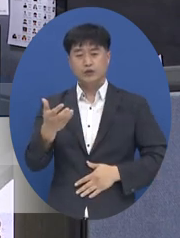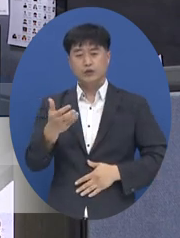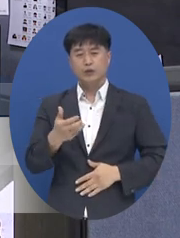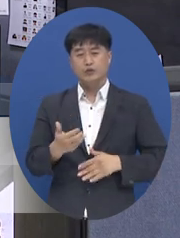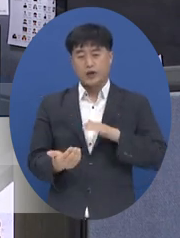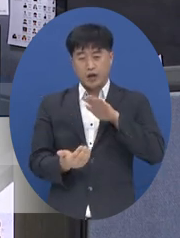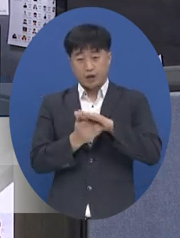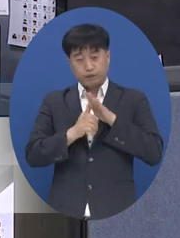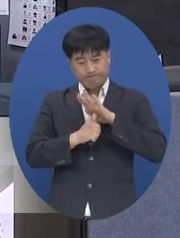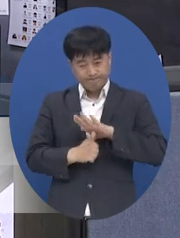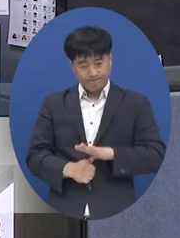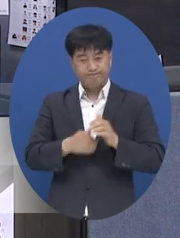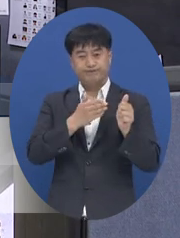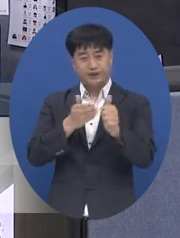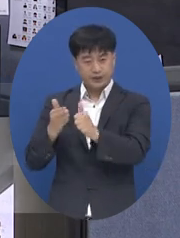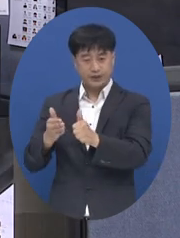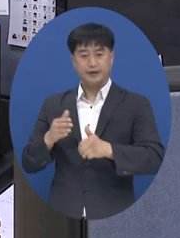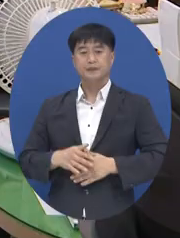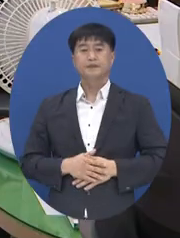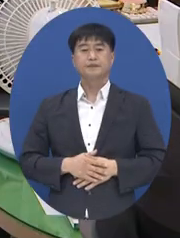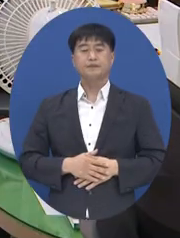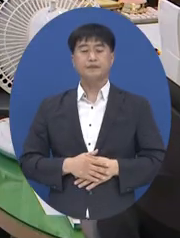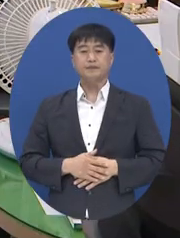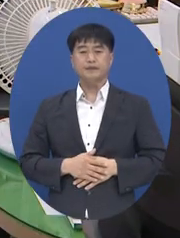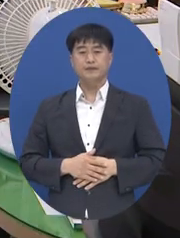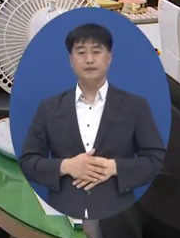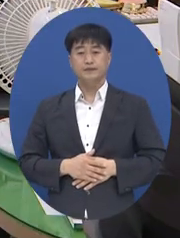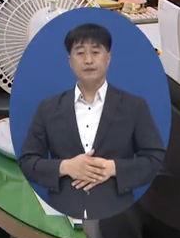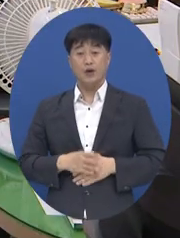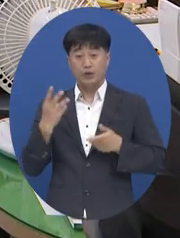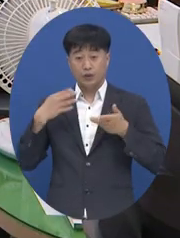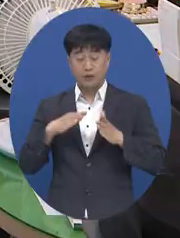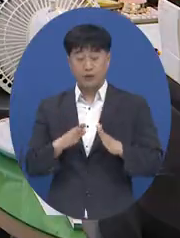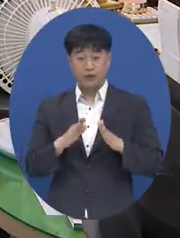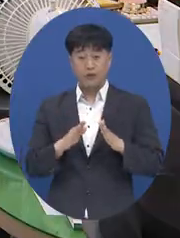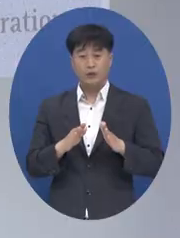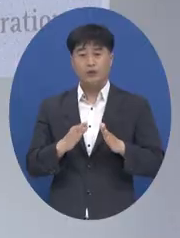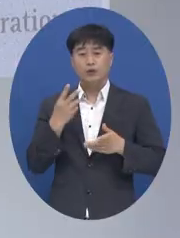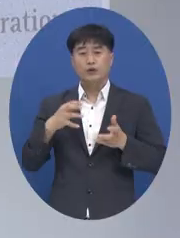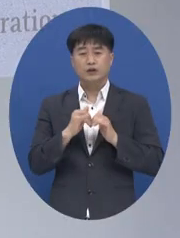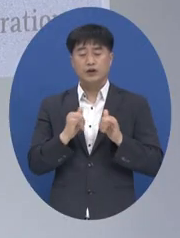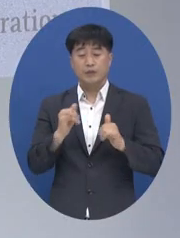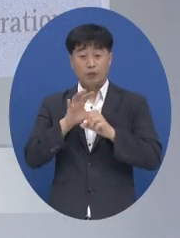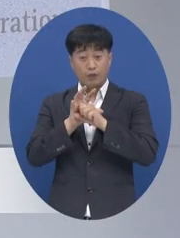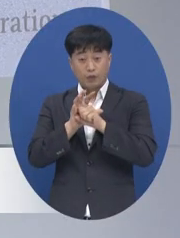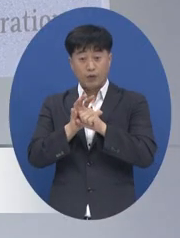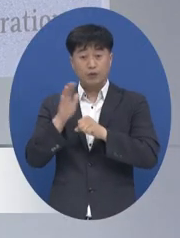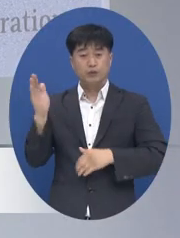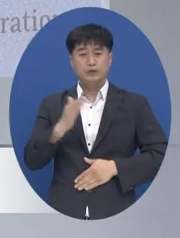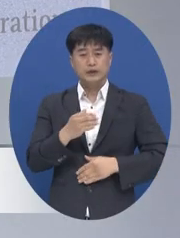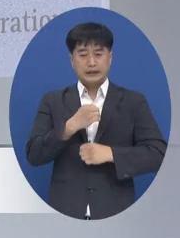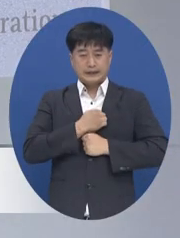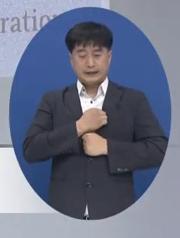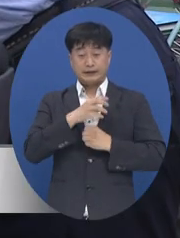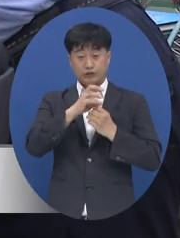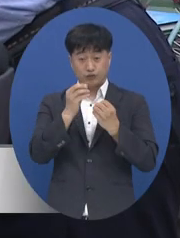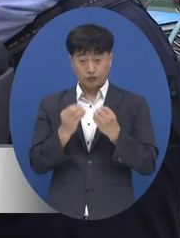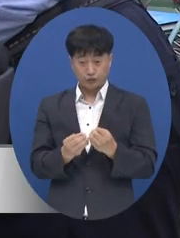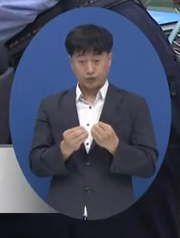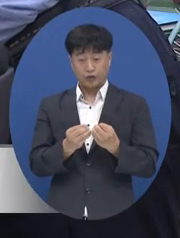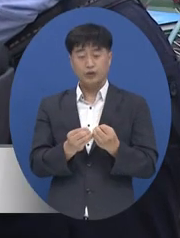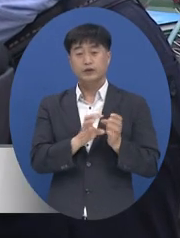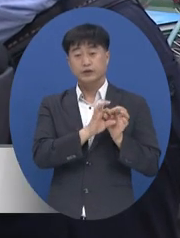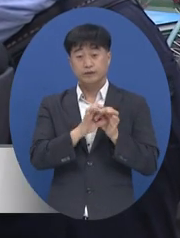최대한 자제해 주시길 부탁드립니다 한편 경기도에서는 도민들의 콜은 알구 로부터 안전한 추석 연휴를